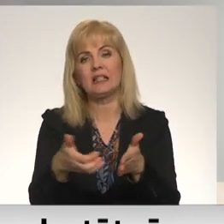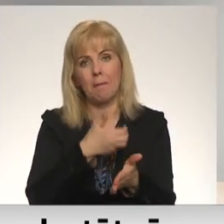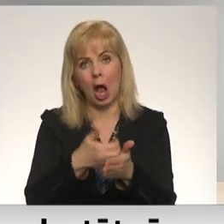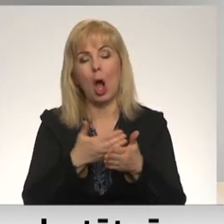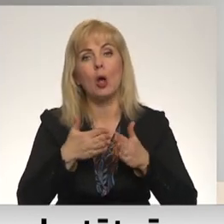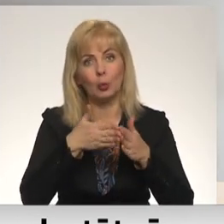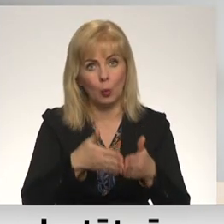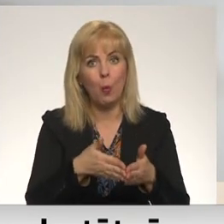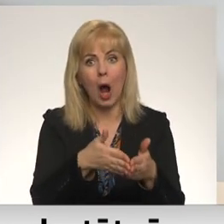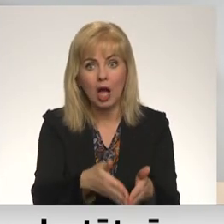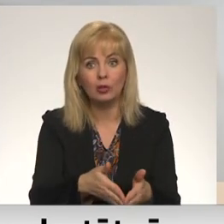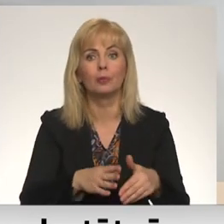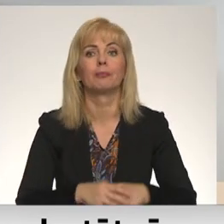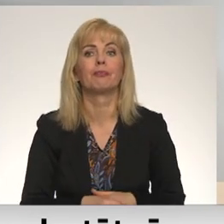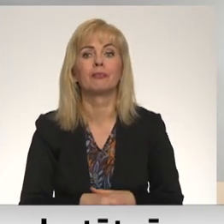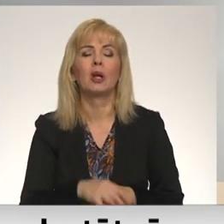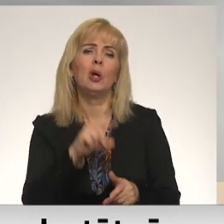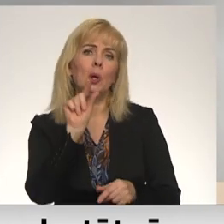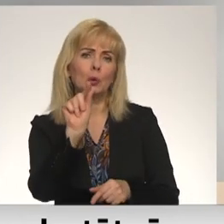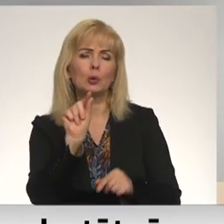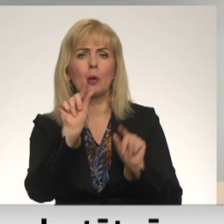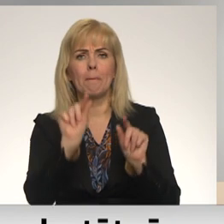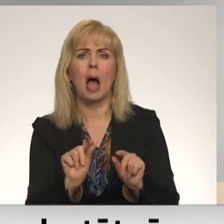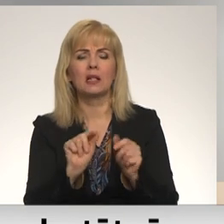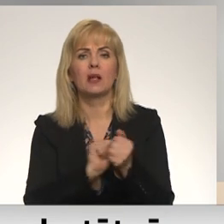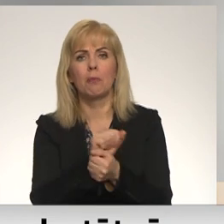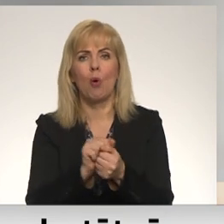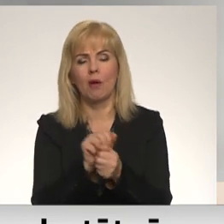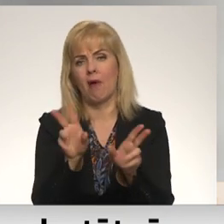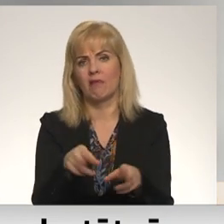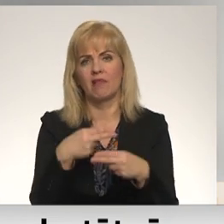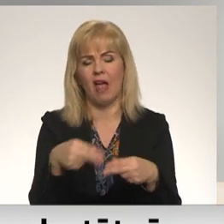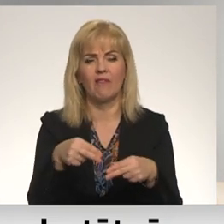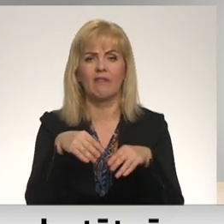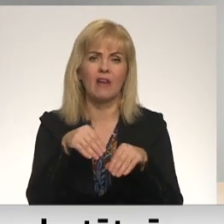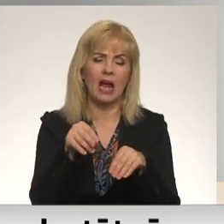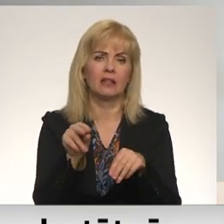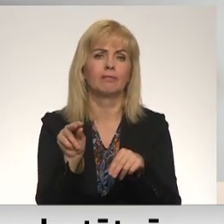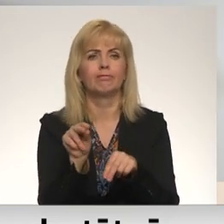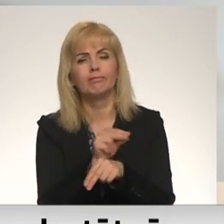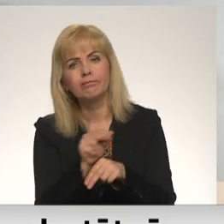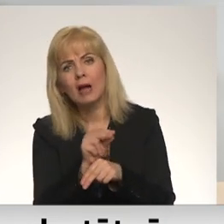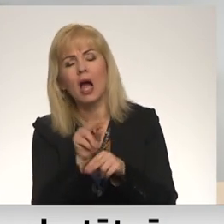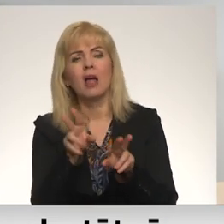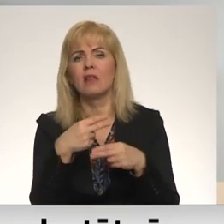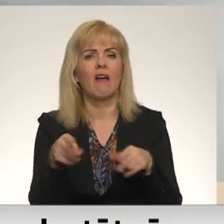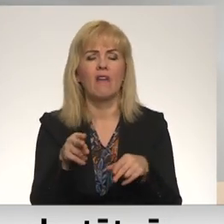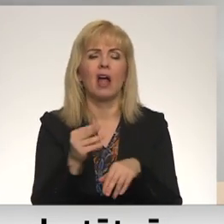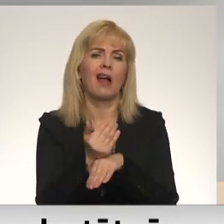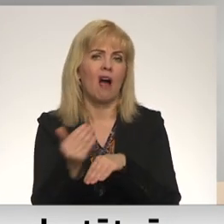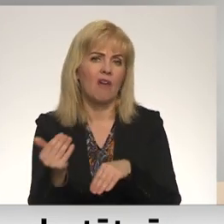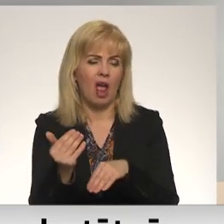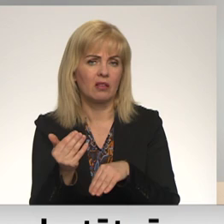ļoti nelieli, nu, un tad, teiksim, nebija nepieciešamība šeit veikt kaut kāds papildus lietas un to kuģi kavēt, un tur